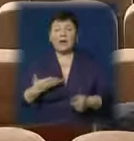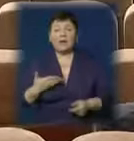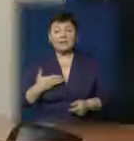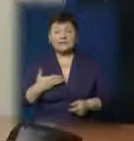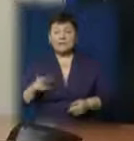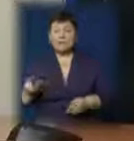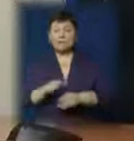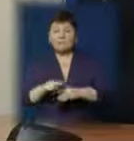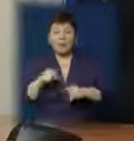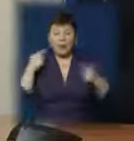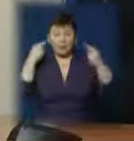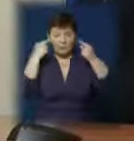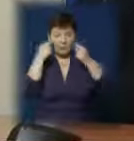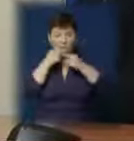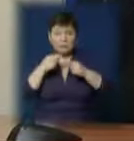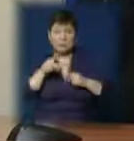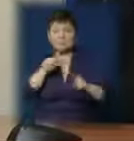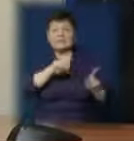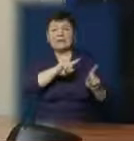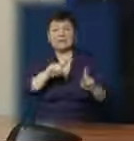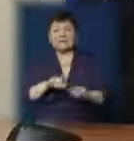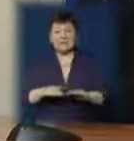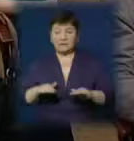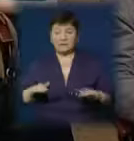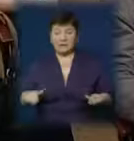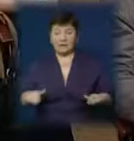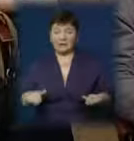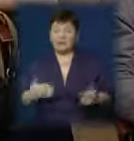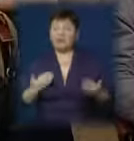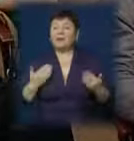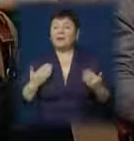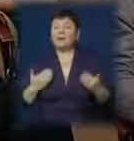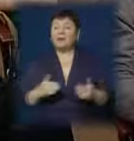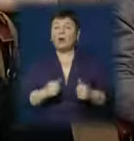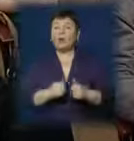виправленню косоокості у закарпатських дітей. А тепер кожен третій.